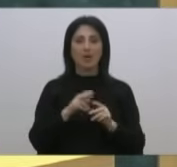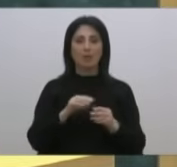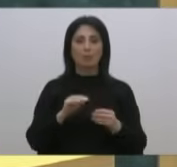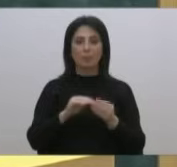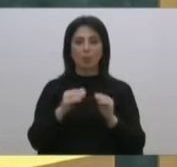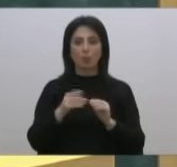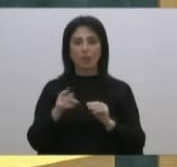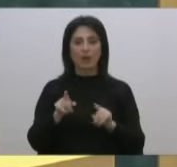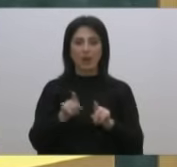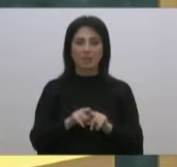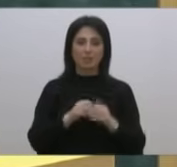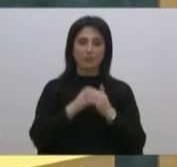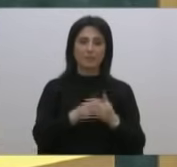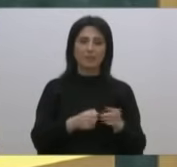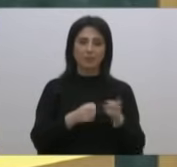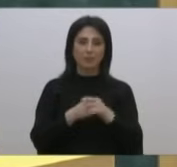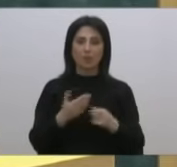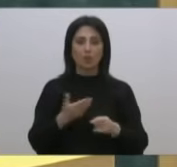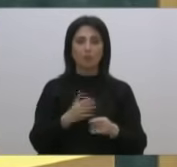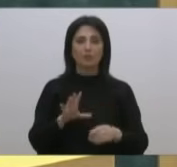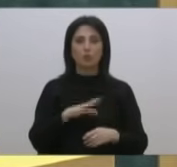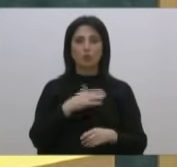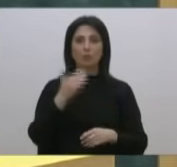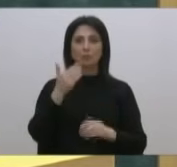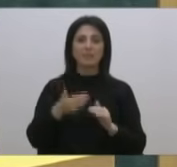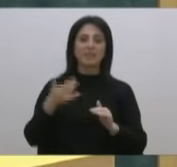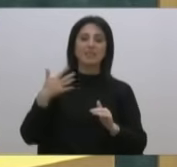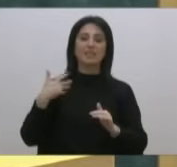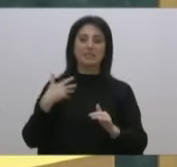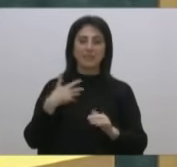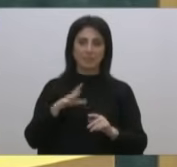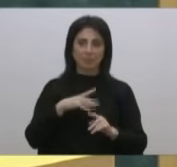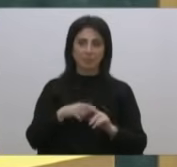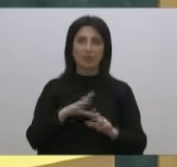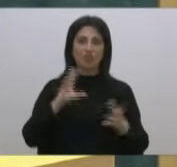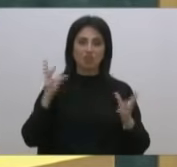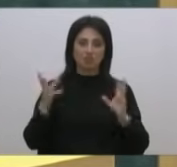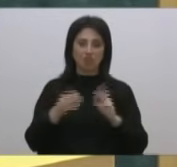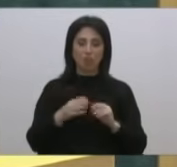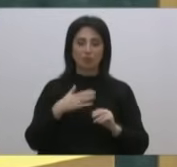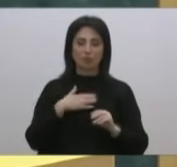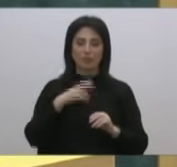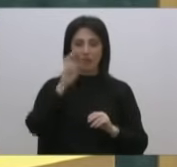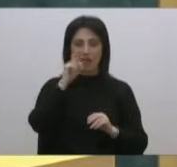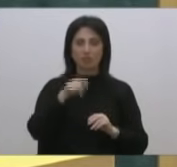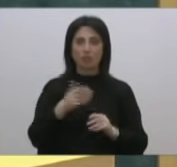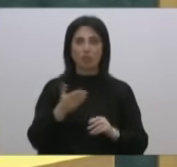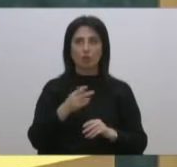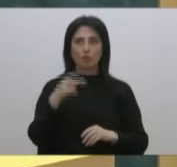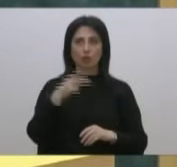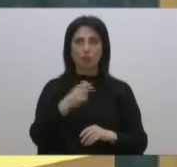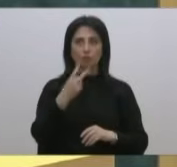იმ გამოწვევებსა და ასევე მიღწევებზე, რომელიც ჰქონდათ მის წინამორბედებს, მაგრამ ჯამში ჩვენს ხელისუფლებას,